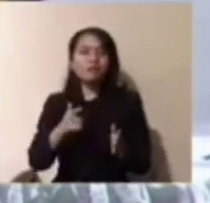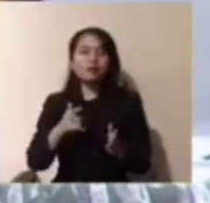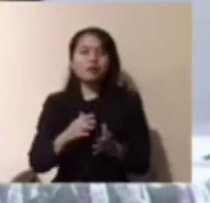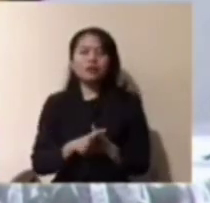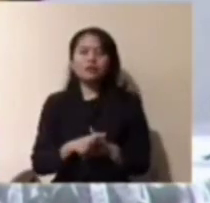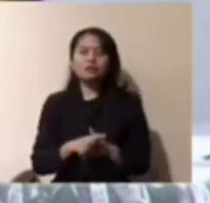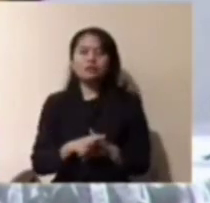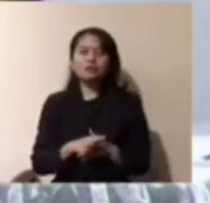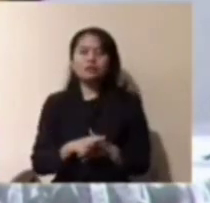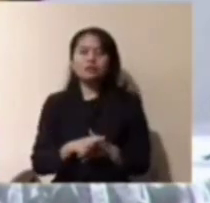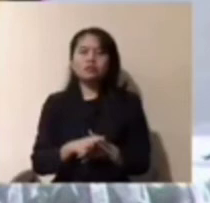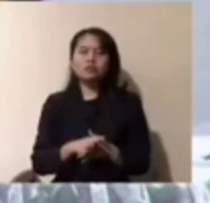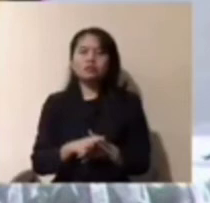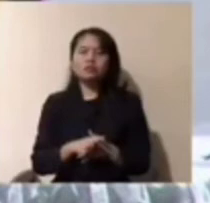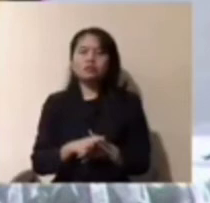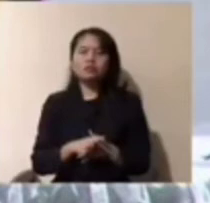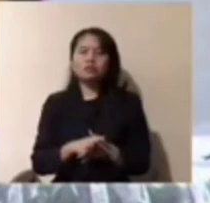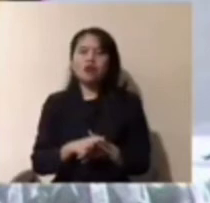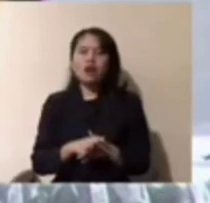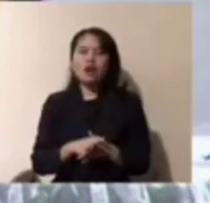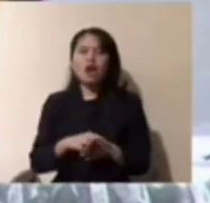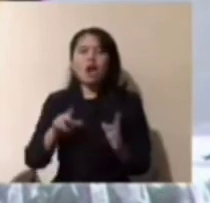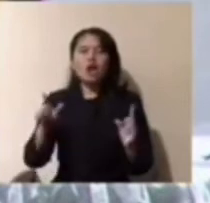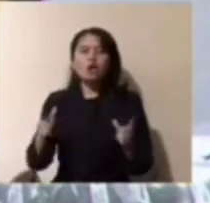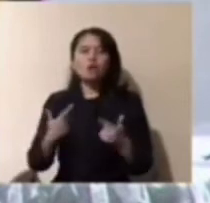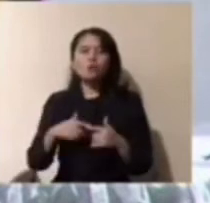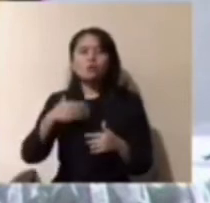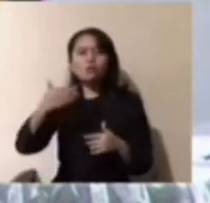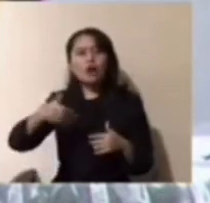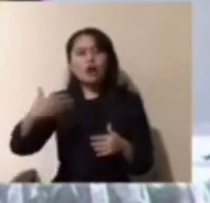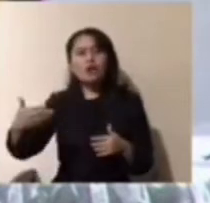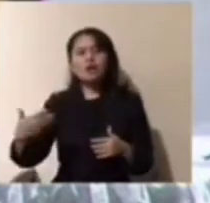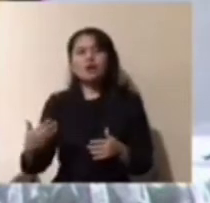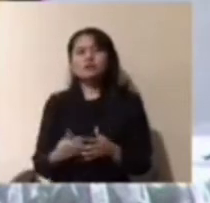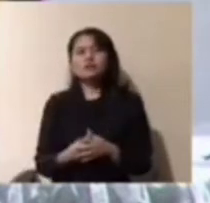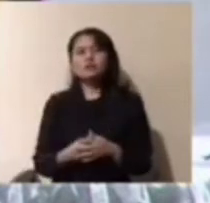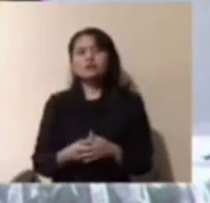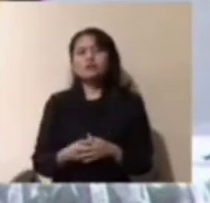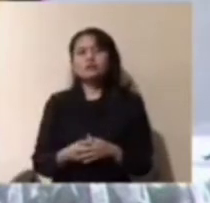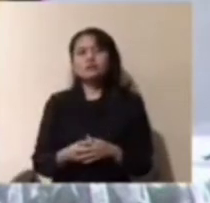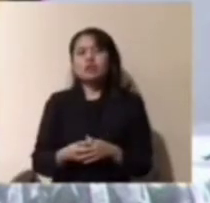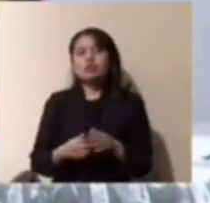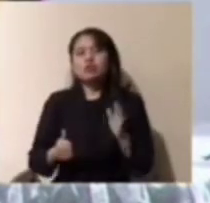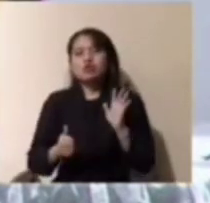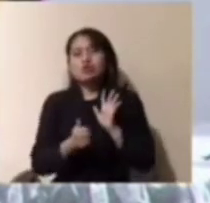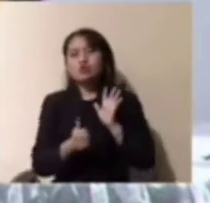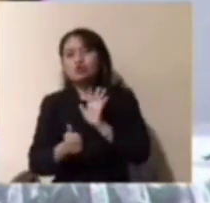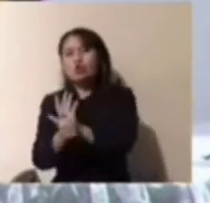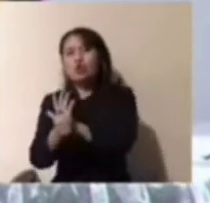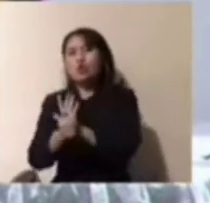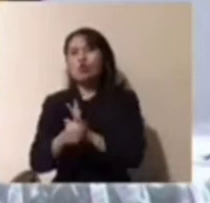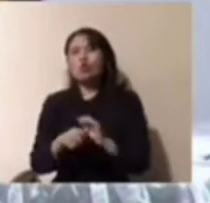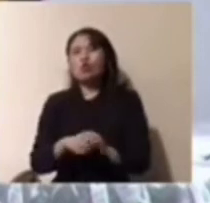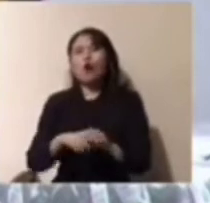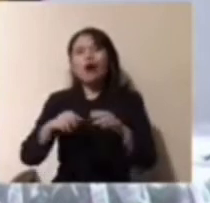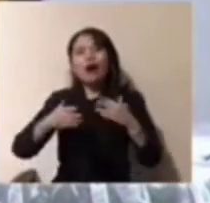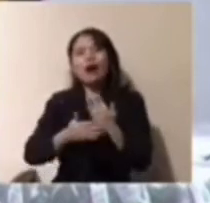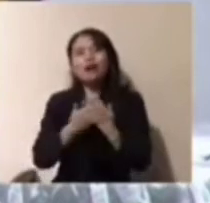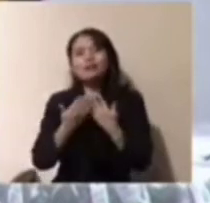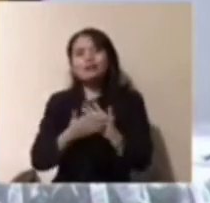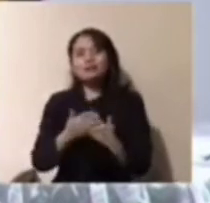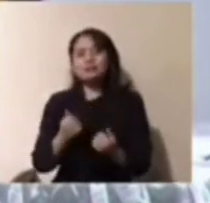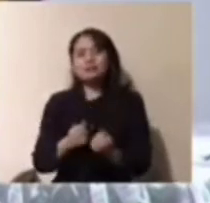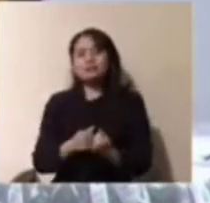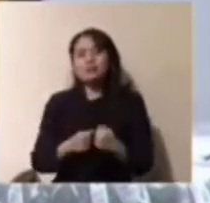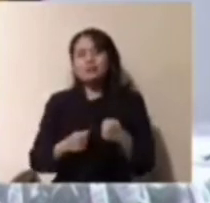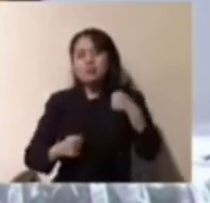dinyatakan dengan peri hidup sehari-hari yang didorong oleh kasih, melawan